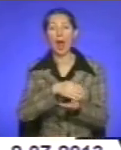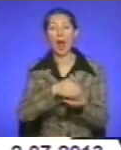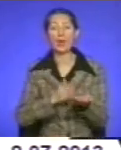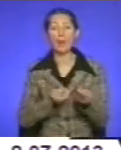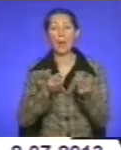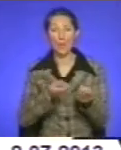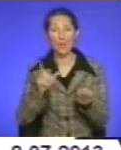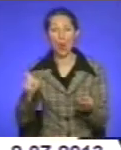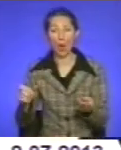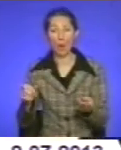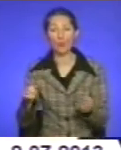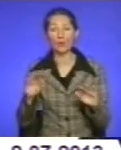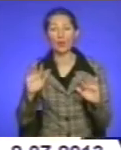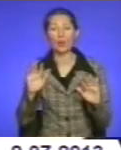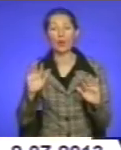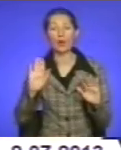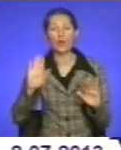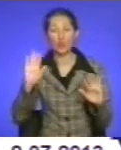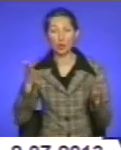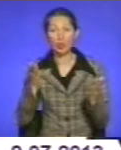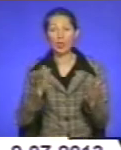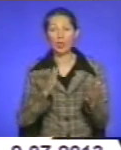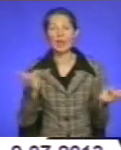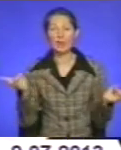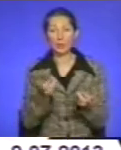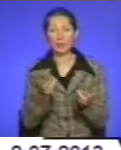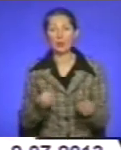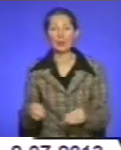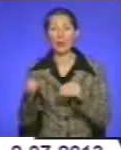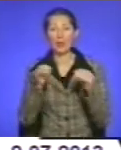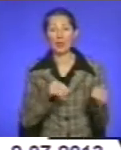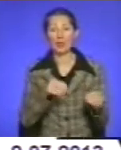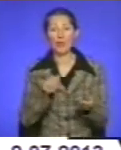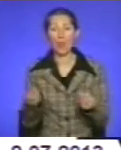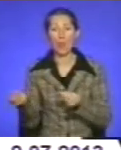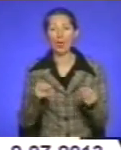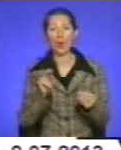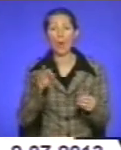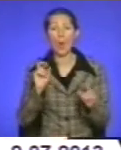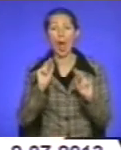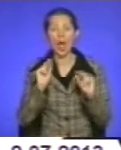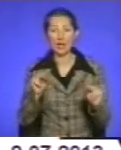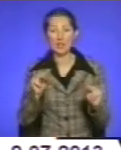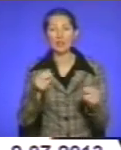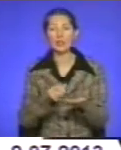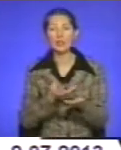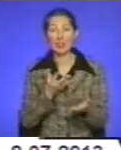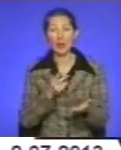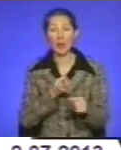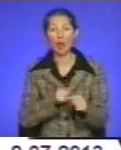в случае необходимости поставки муки по гарантированным ценам, которые будут